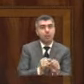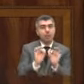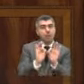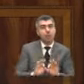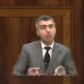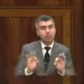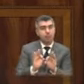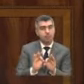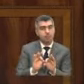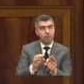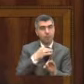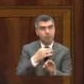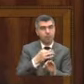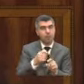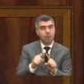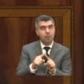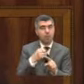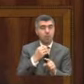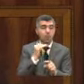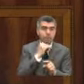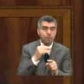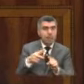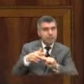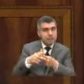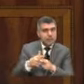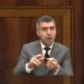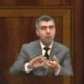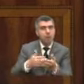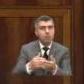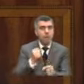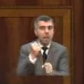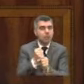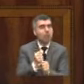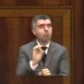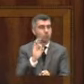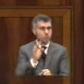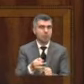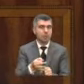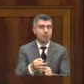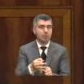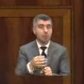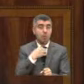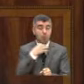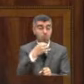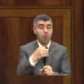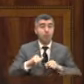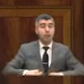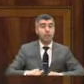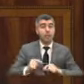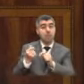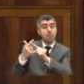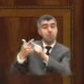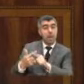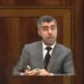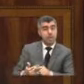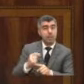ننكروا بان نجحتي في التصريح الصناعي، ما غنكروش بانك خدمتي في المجالات اللي خدمتي فيها، ولكن كي قلت لوزير الماليه انت وزير